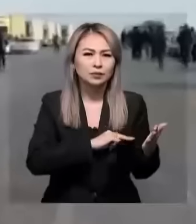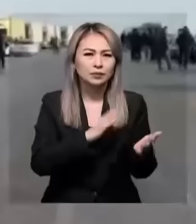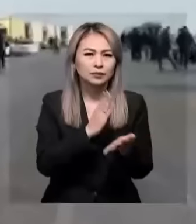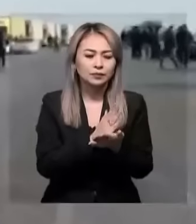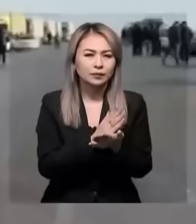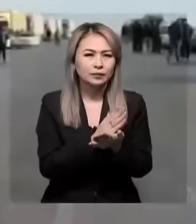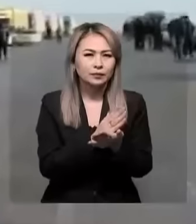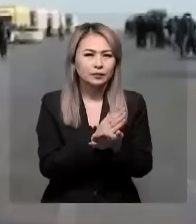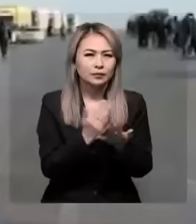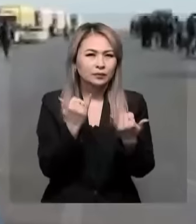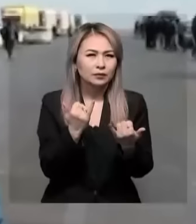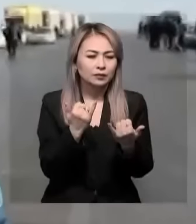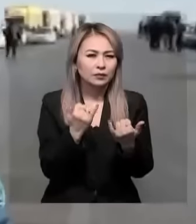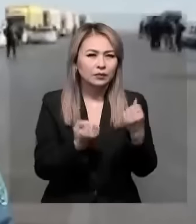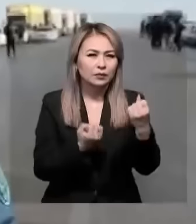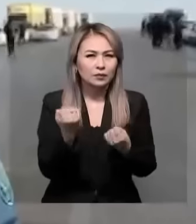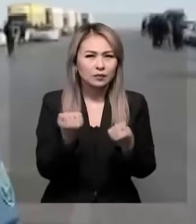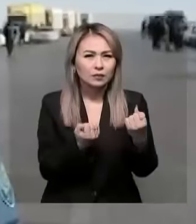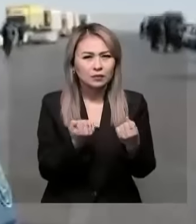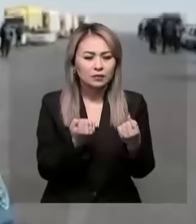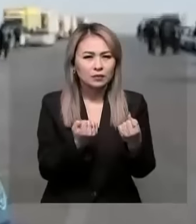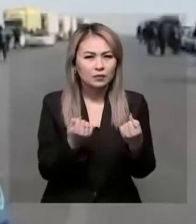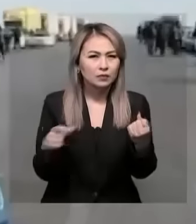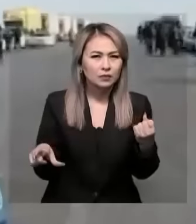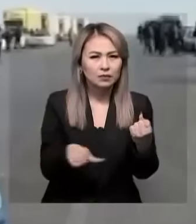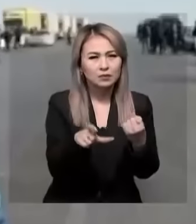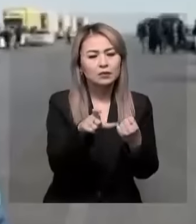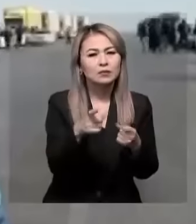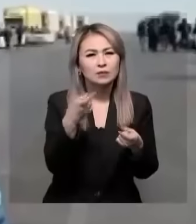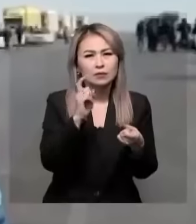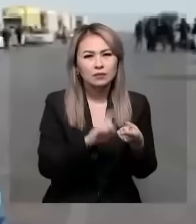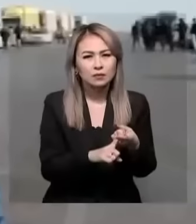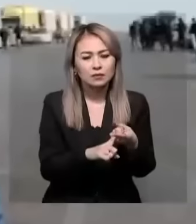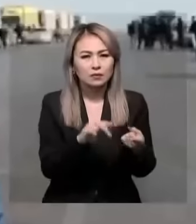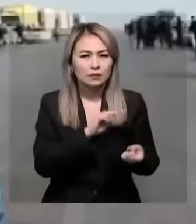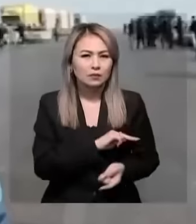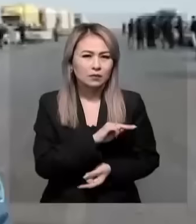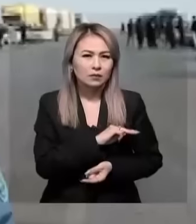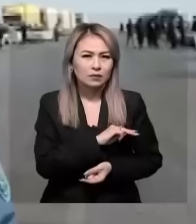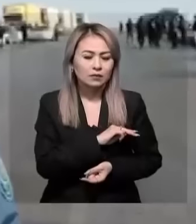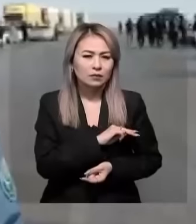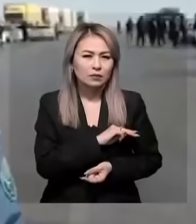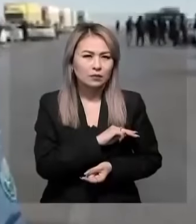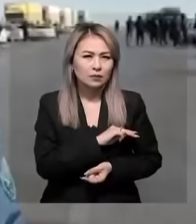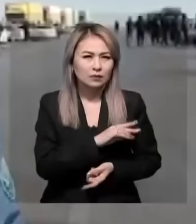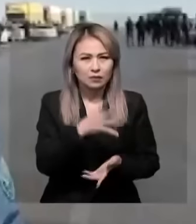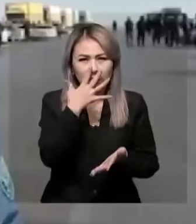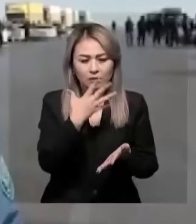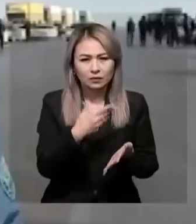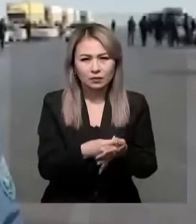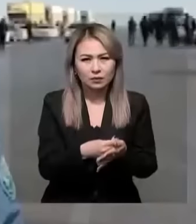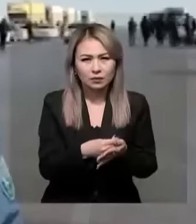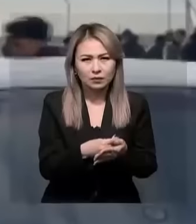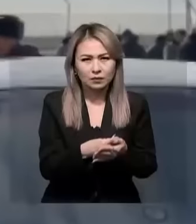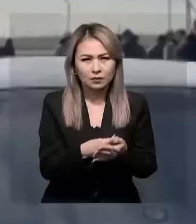хабарлаймыз. Құрметті жүргізушілер, жолдың жабық болуына байланысты түсініспеушілік танытып, өздеріңіз сақ